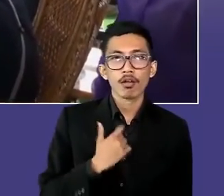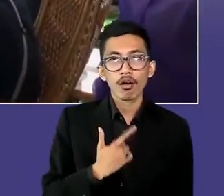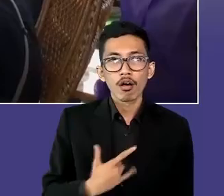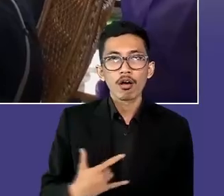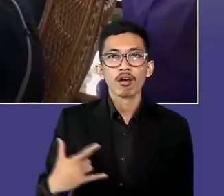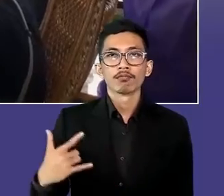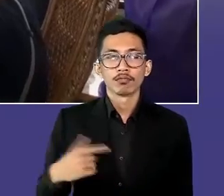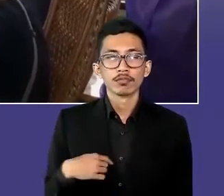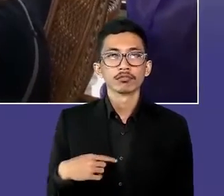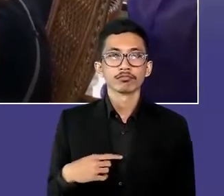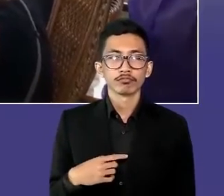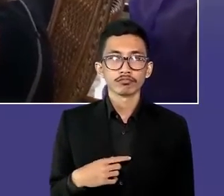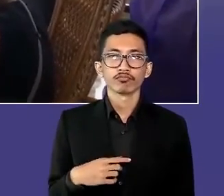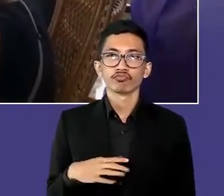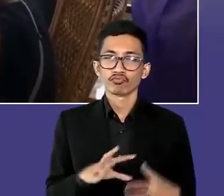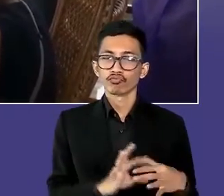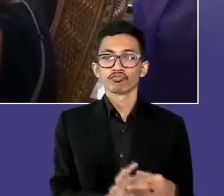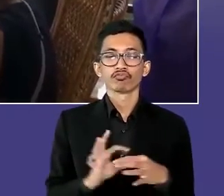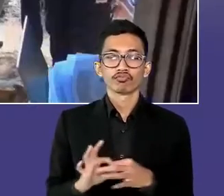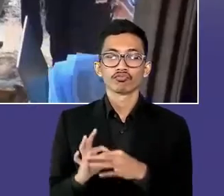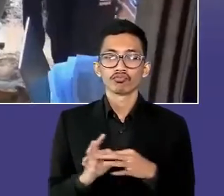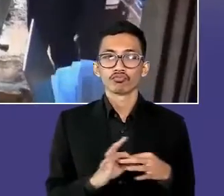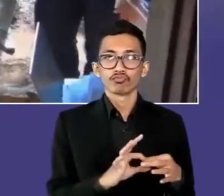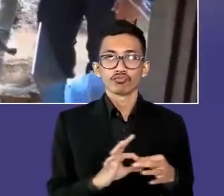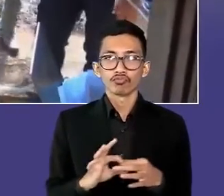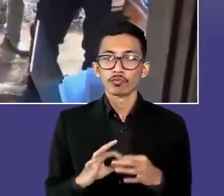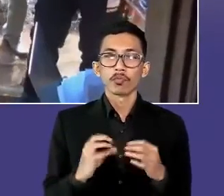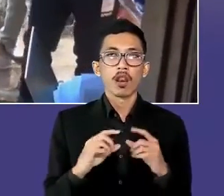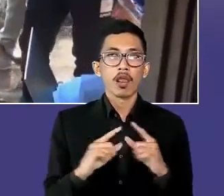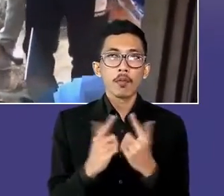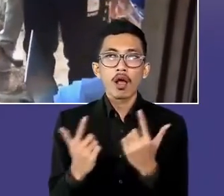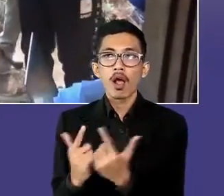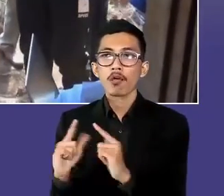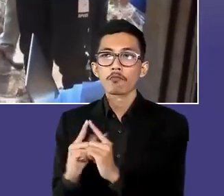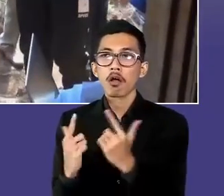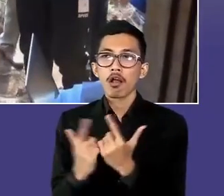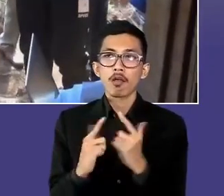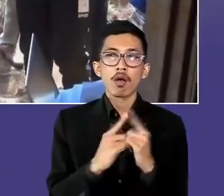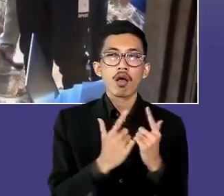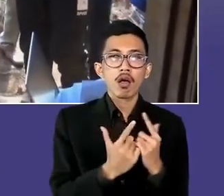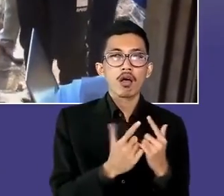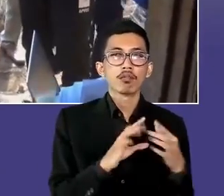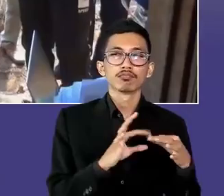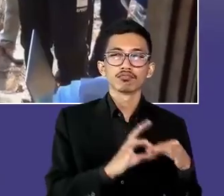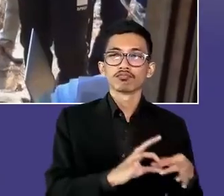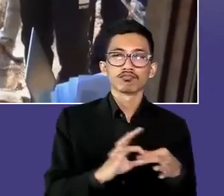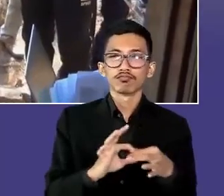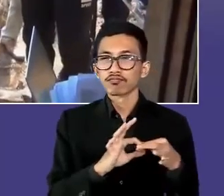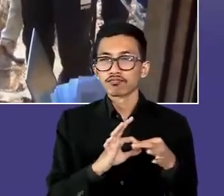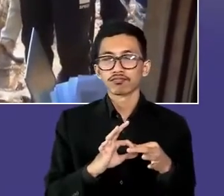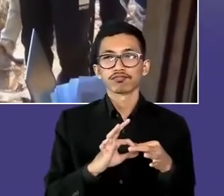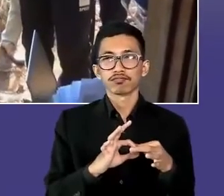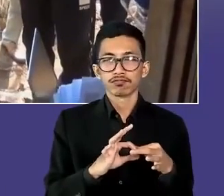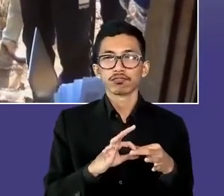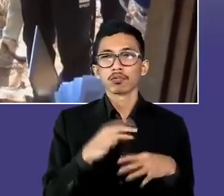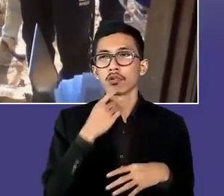juga atas nama pemerintah bekerja sama dengan beberapa lembaga juga Poltekkes ya untuk kita bisa bekerja